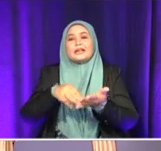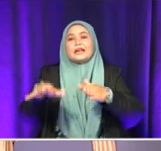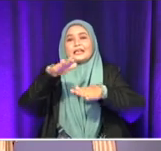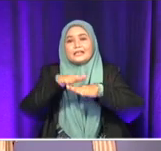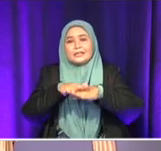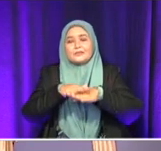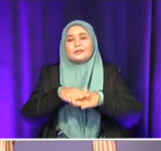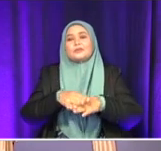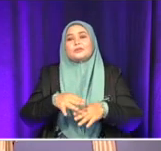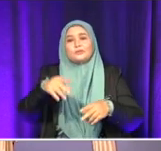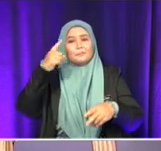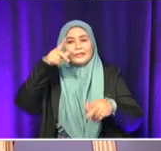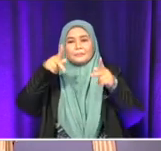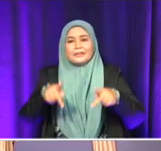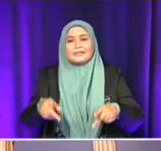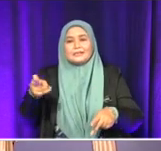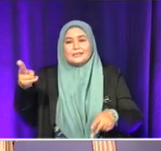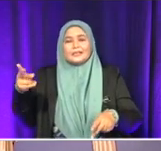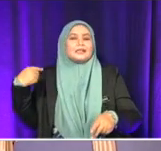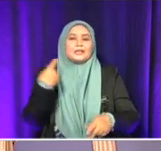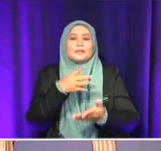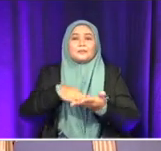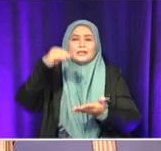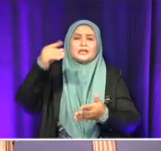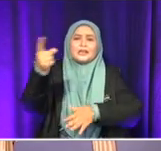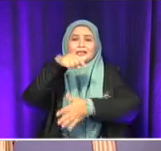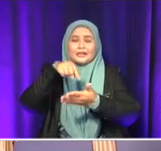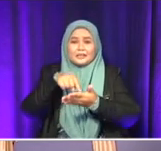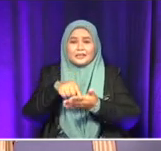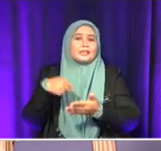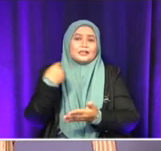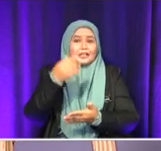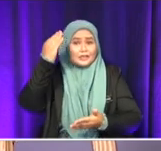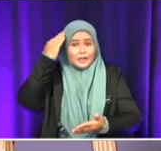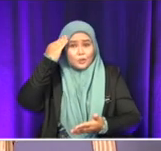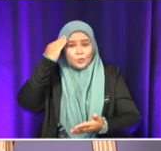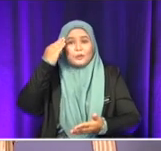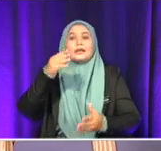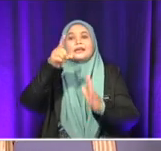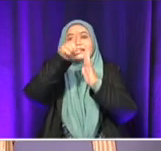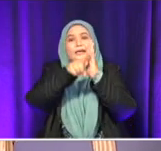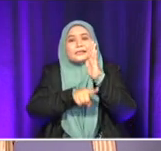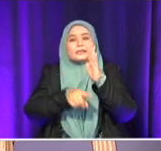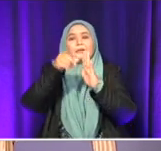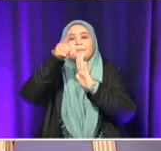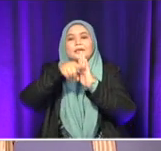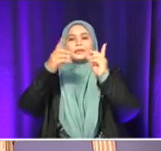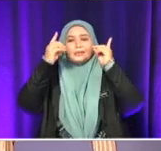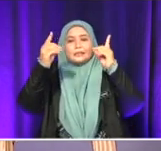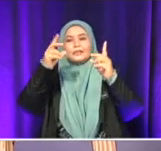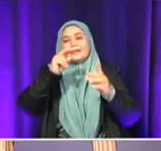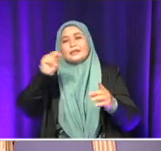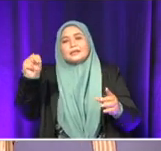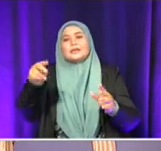tingkatan 5 menariknya pada hari ini kita belajar hari-hari kan dari kita tidak tahu pada hari ini dasar pendidikan kebangsaan